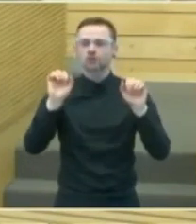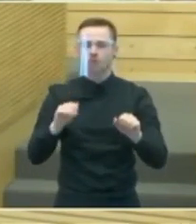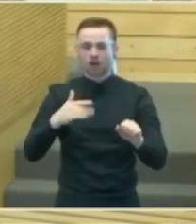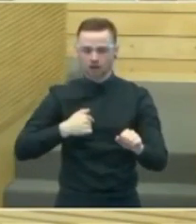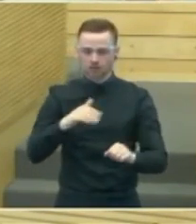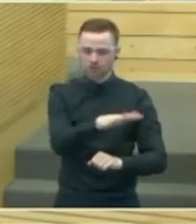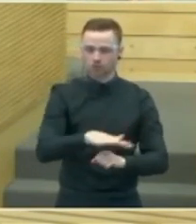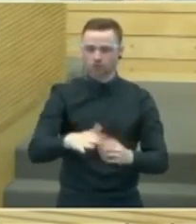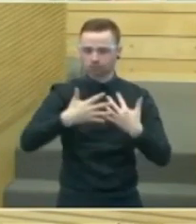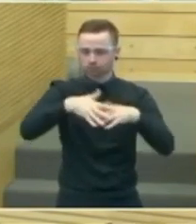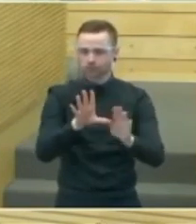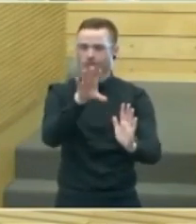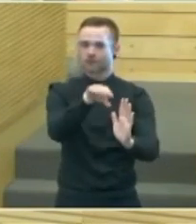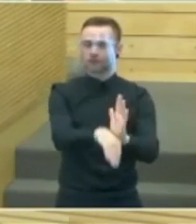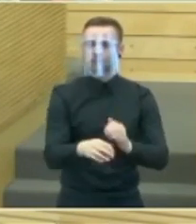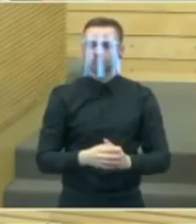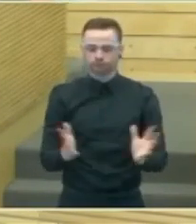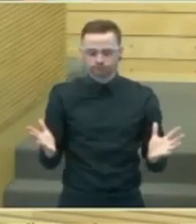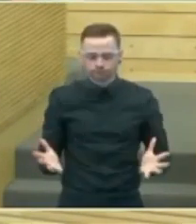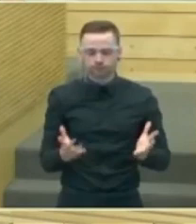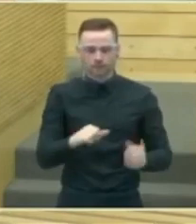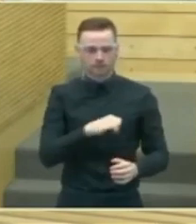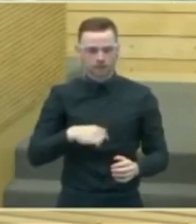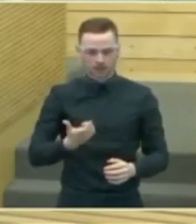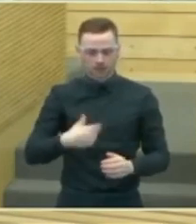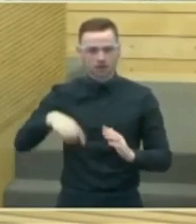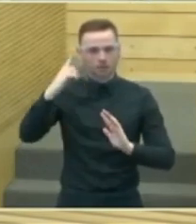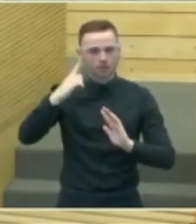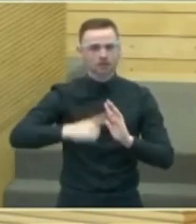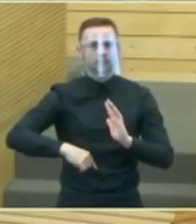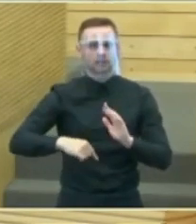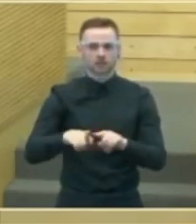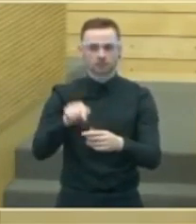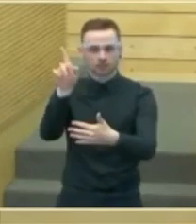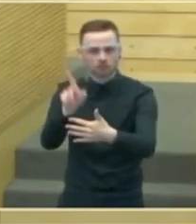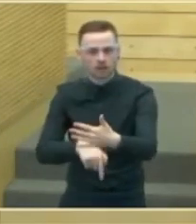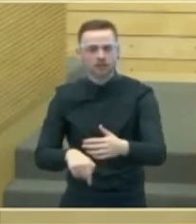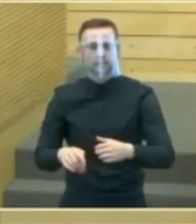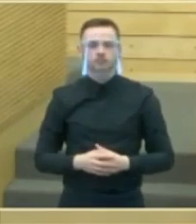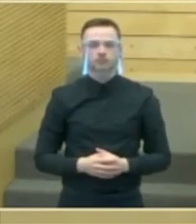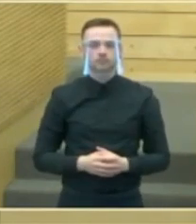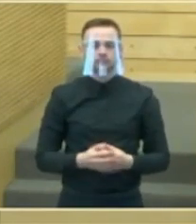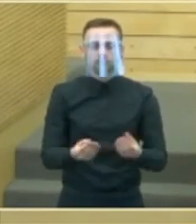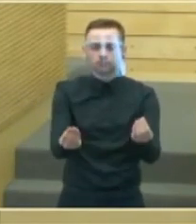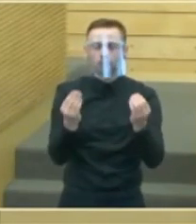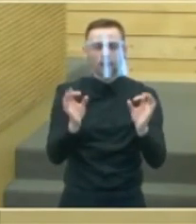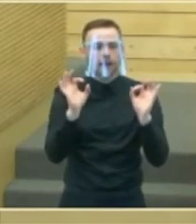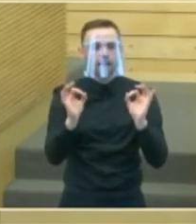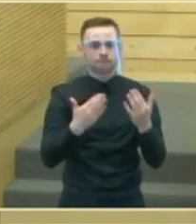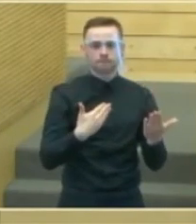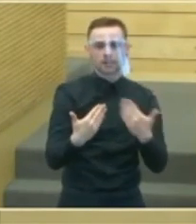bendruomenės dalimi, ugdyti pasitikėjimą savimi ir kitais, mokytis bendrauti